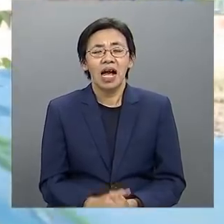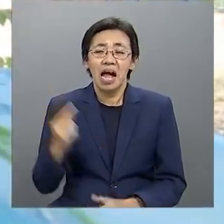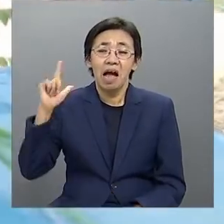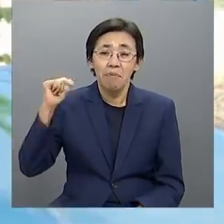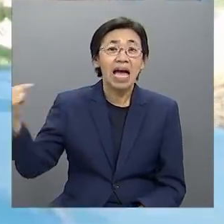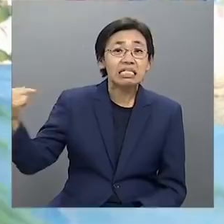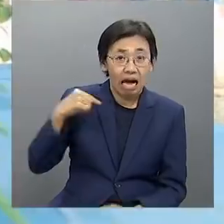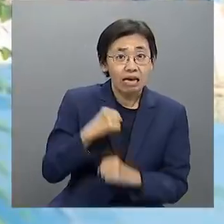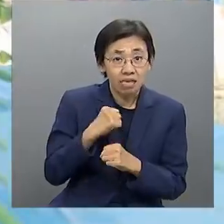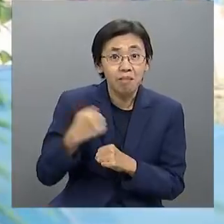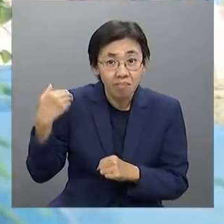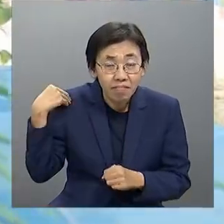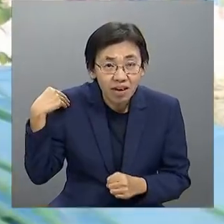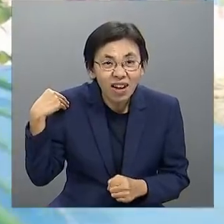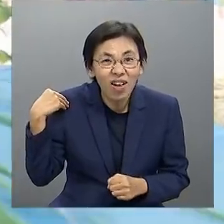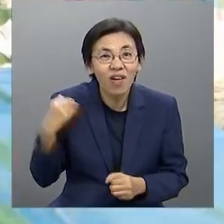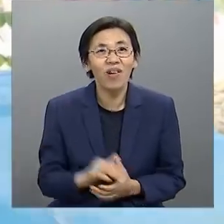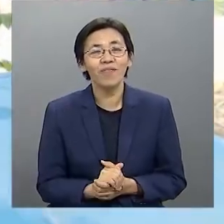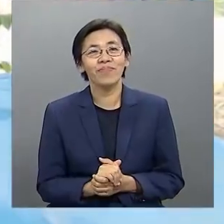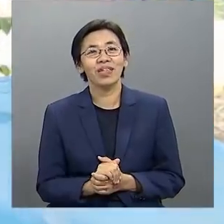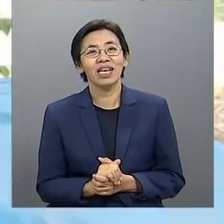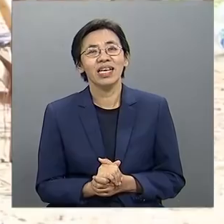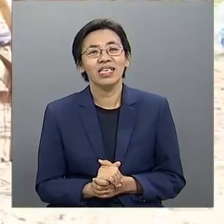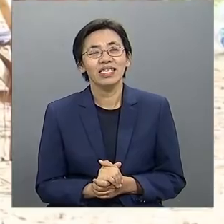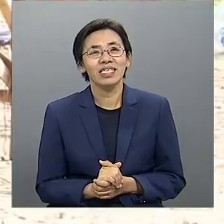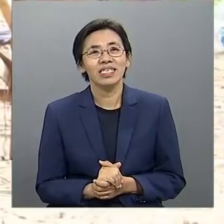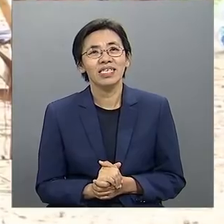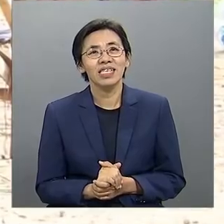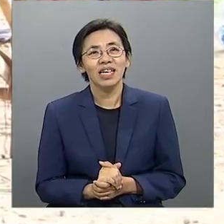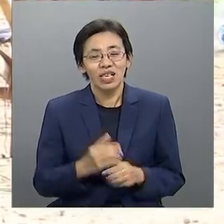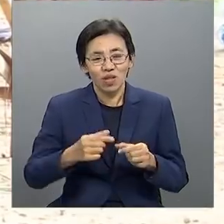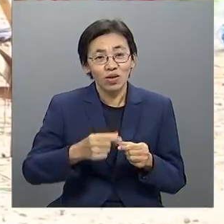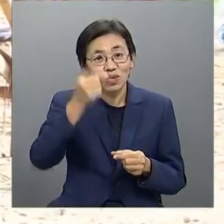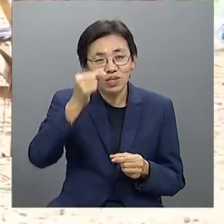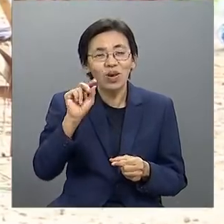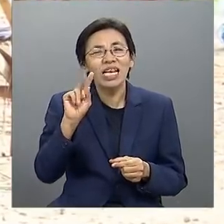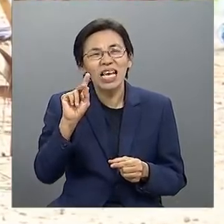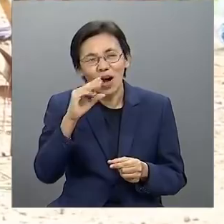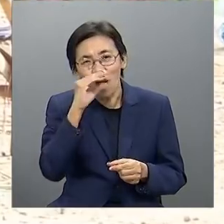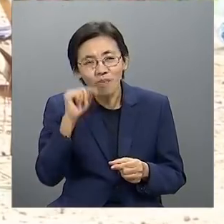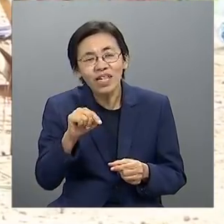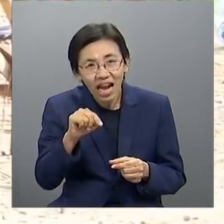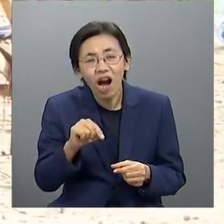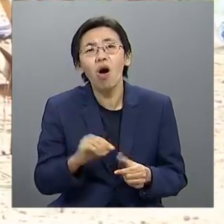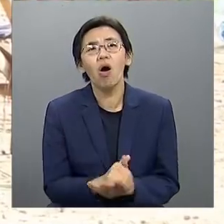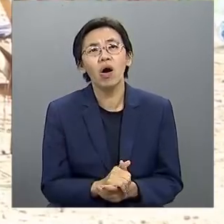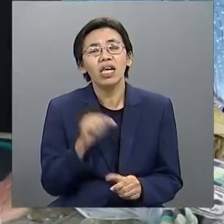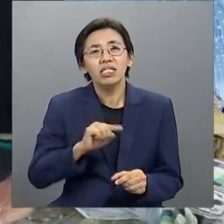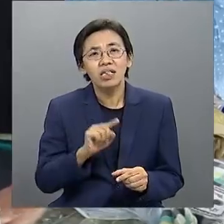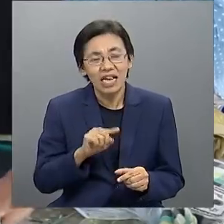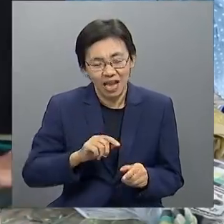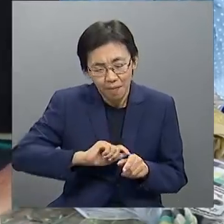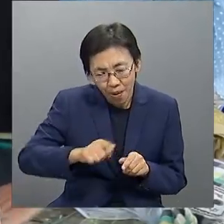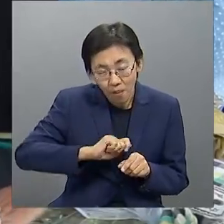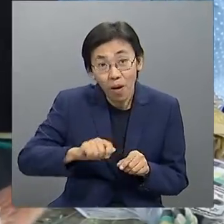ยค่ะ เออนี่คือบรรยากาศการปลอกต้นหอมครับของชาวนาในตำบลหนองปลาหมออำเภอบ้านโป่งจังหวัดราชบุรีครับเป็น